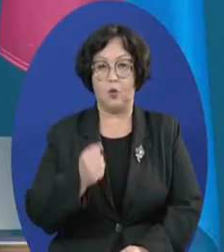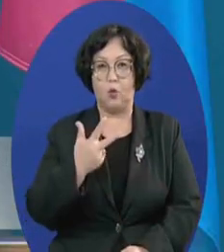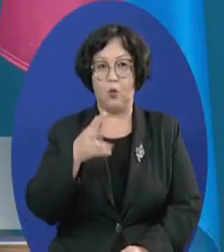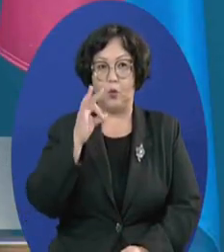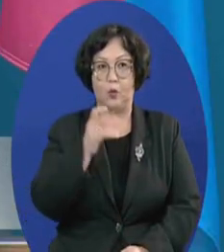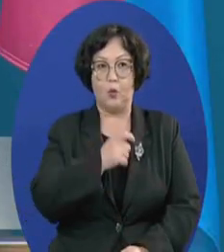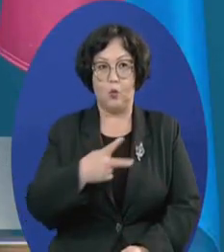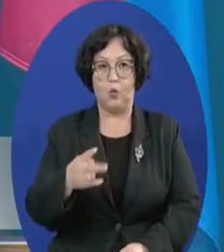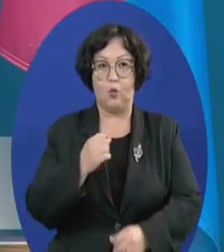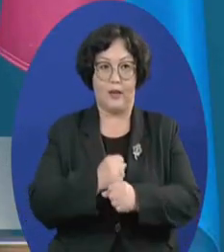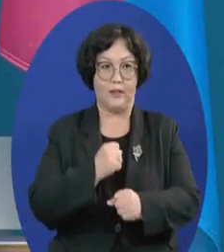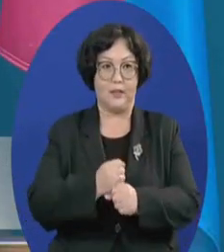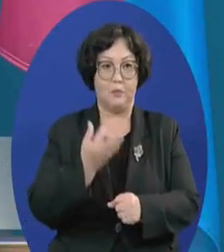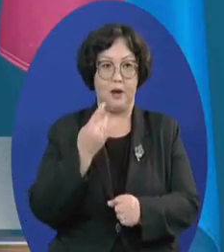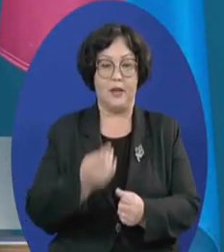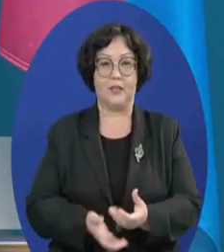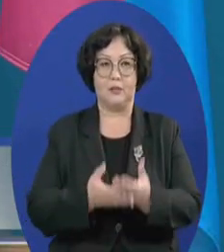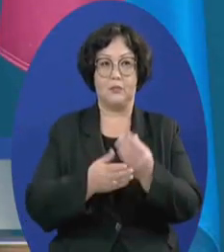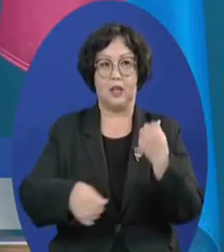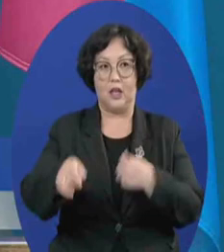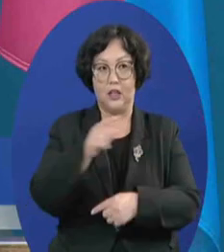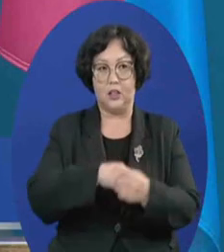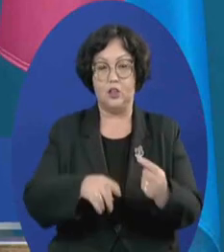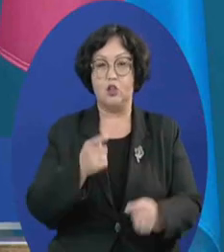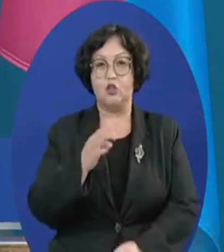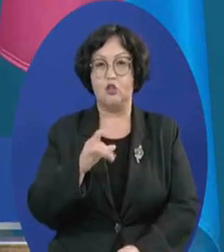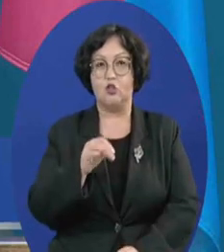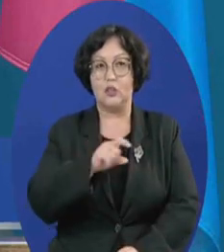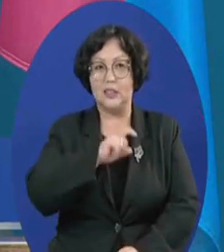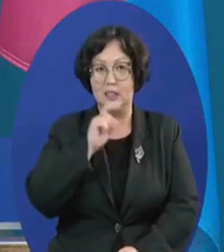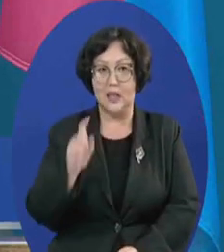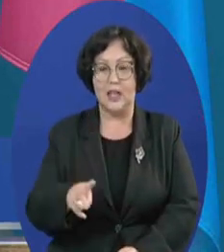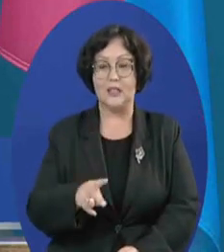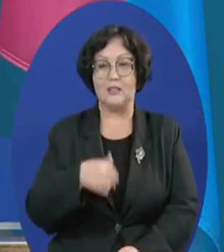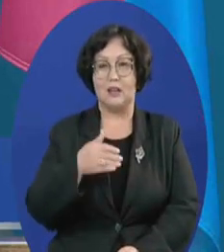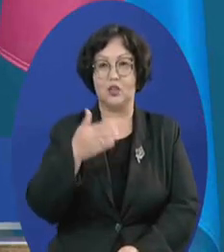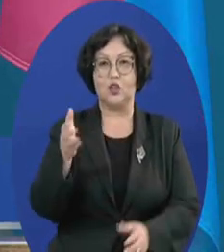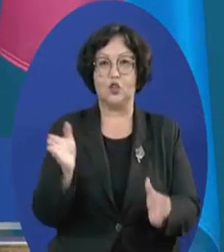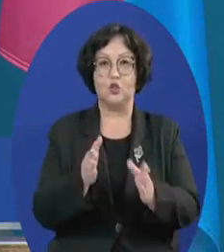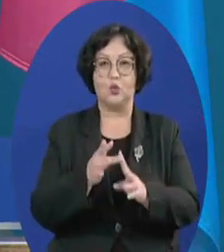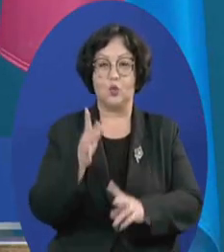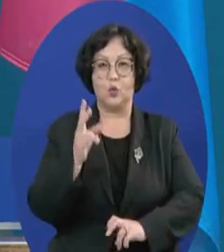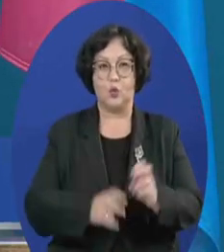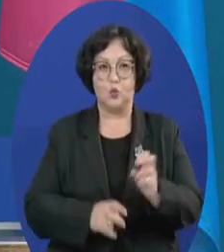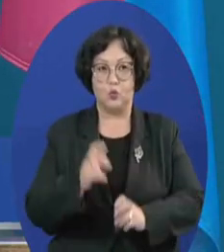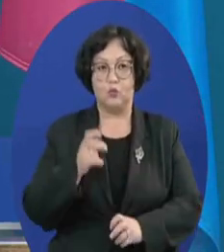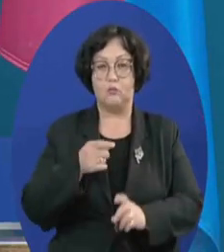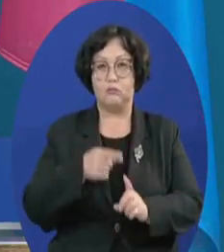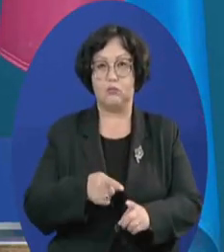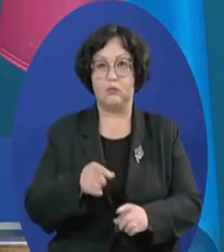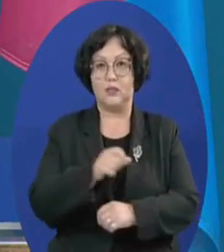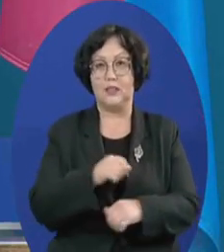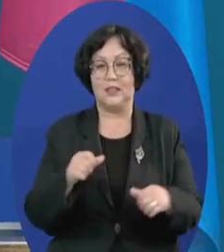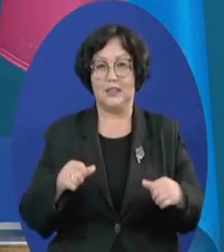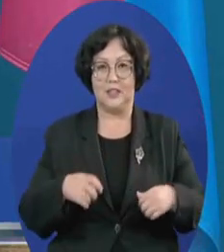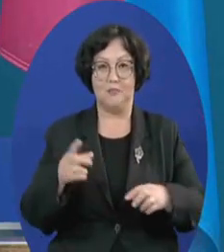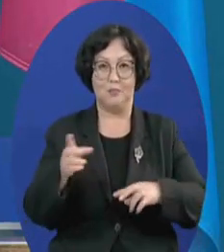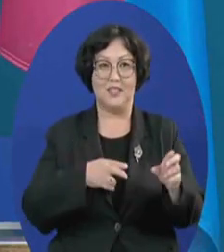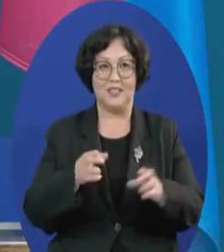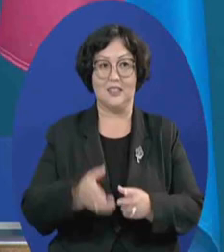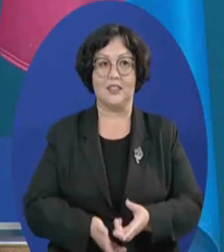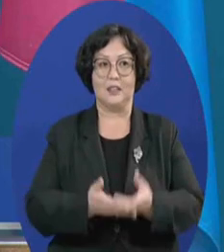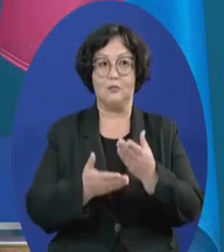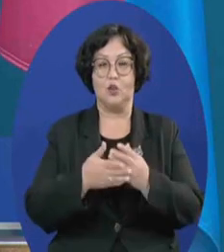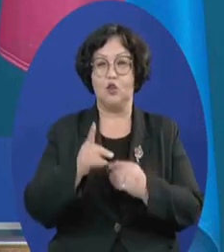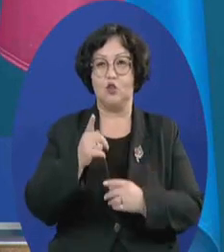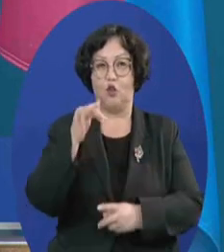3% хүүтэй ажлын байрыг дэмжих иргэлтийн өрнгийн зээлийг цаашид мөн одоо жижиг дунд үйлдвэрлэлийн хэмжээнд болон иргэдийн одоо бизнесийг